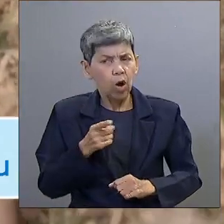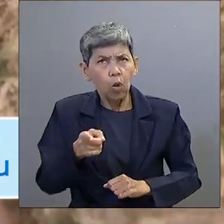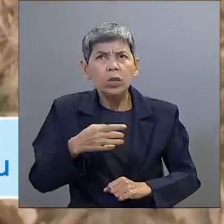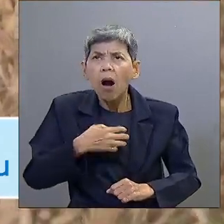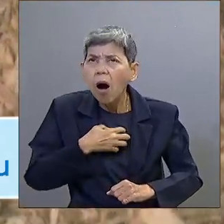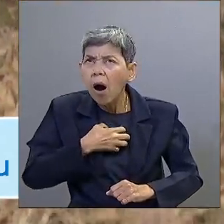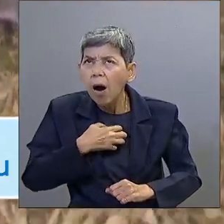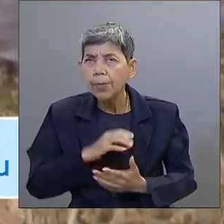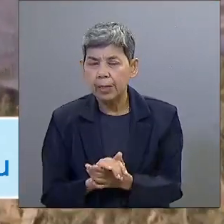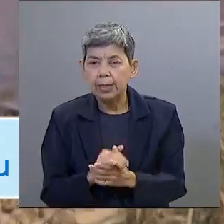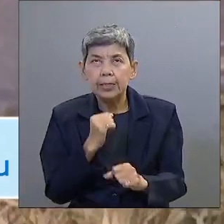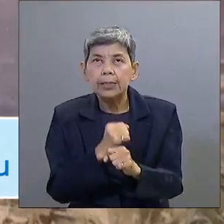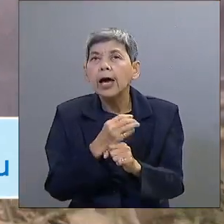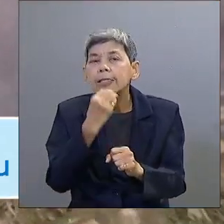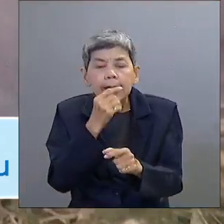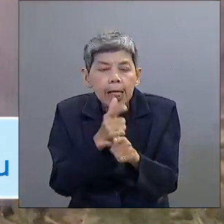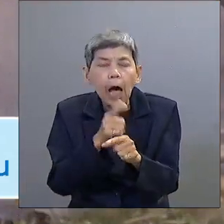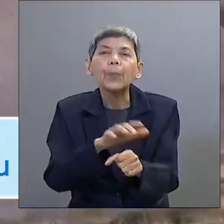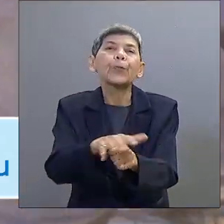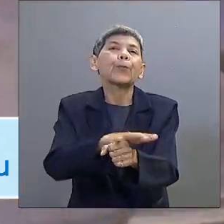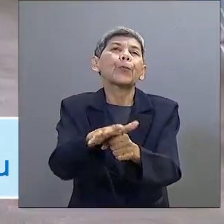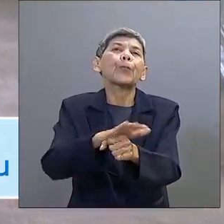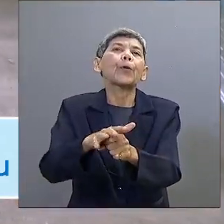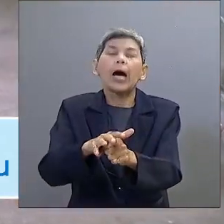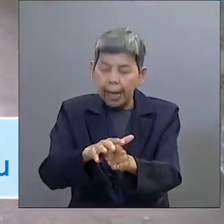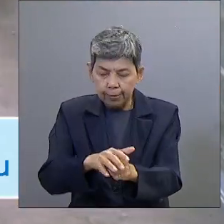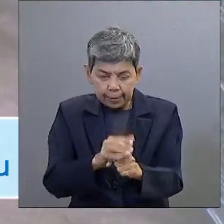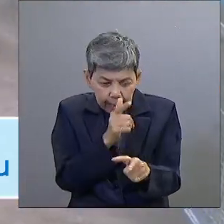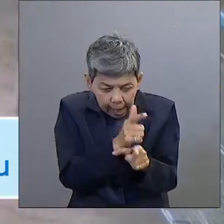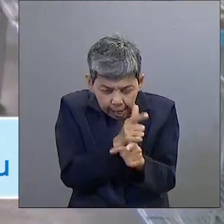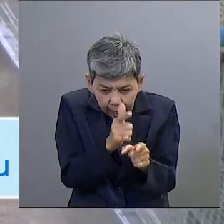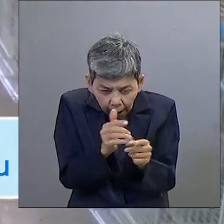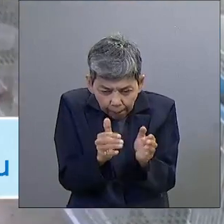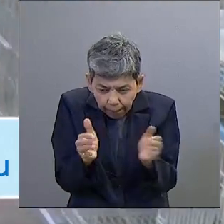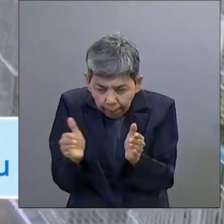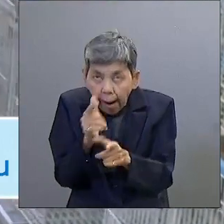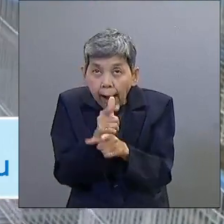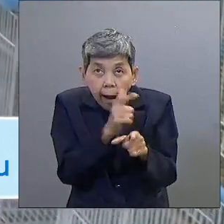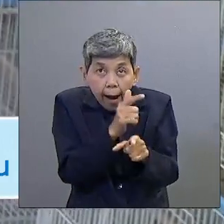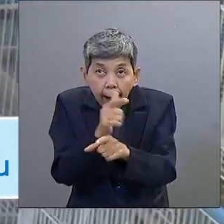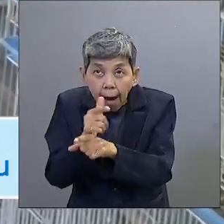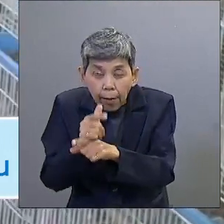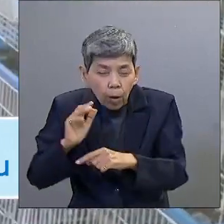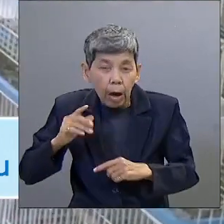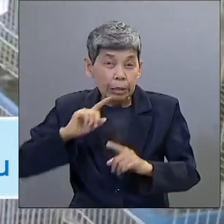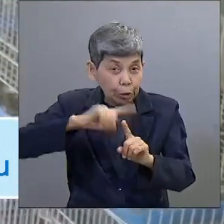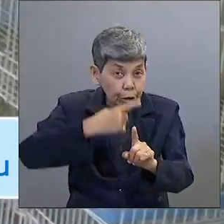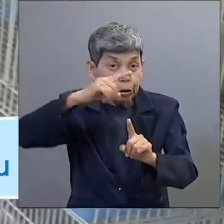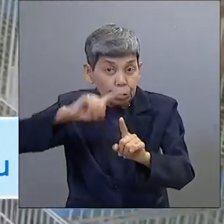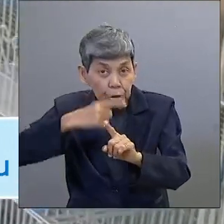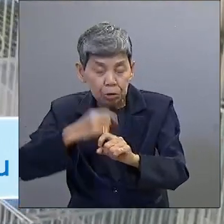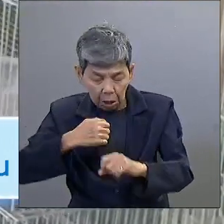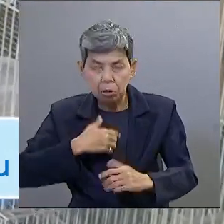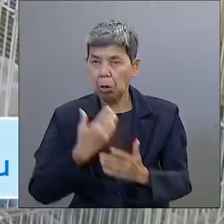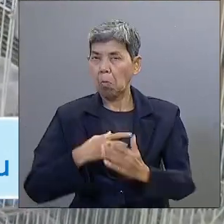ตลาดต้นทุนอาหารการเลี้ยงก็ไม่สูงมากก็เลยตัดสินใจมาเพาะเลี้ยงนกเลิฟเบิร์ดแทนแล้วในแต่ละเดือนเนี่ยค่อนข้างจะสร้